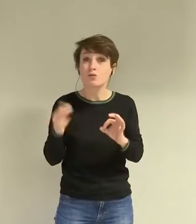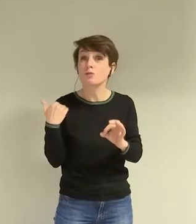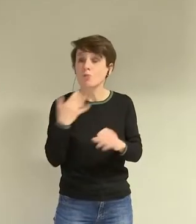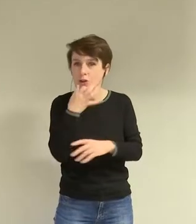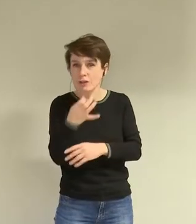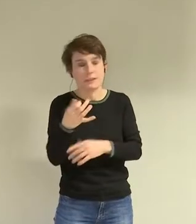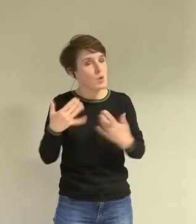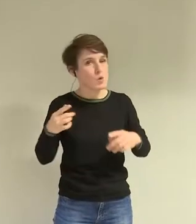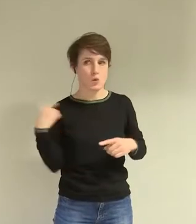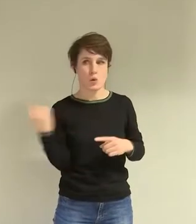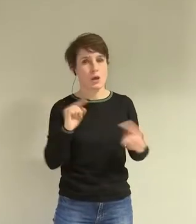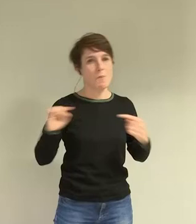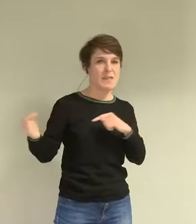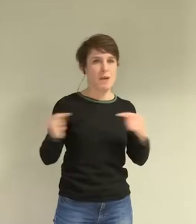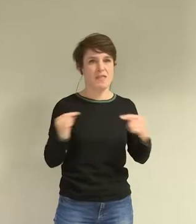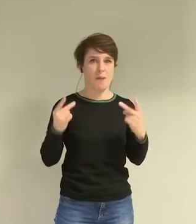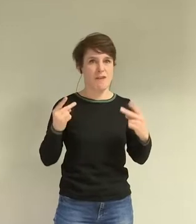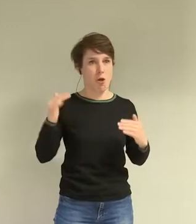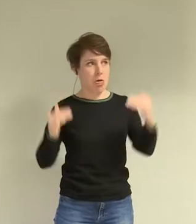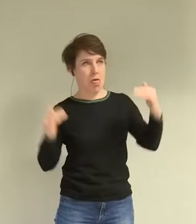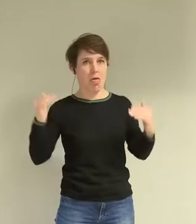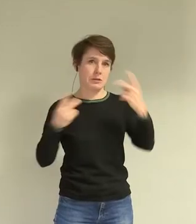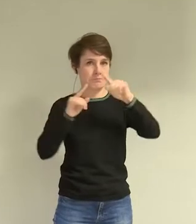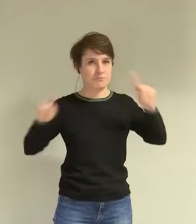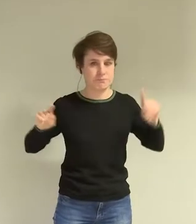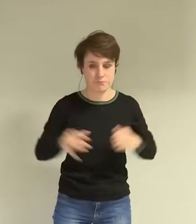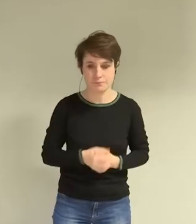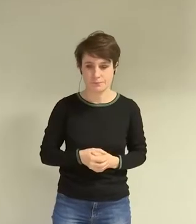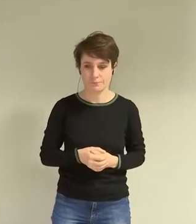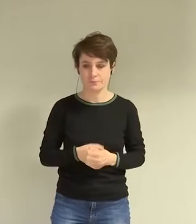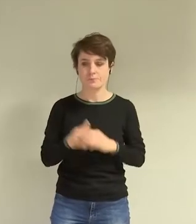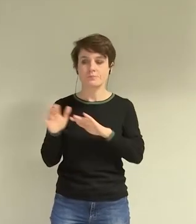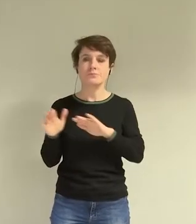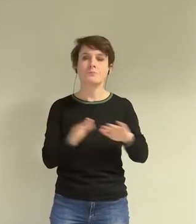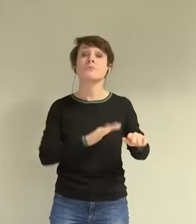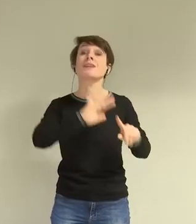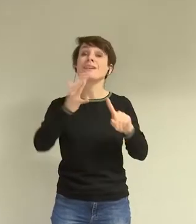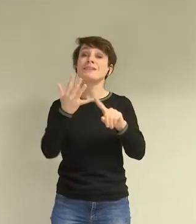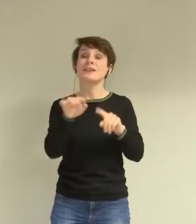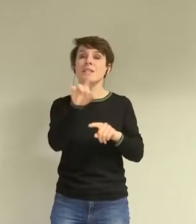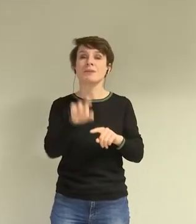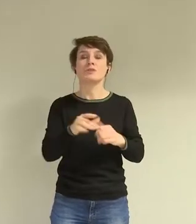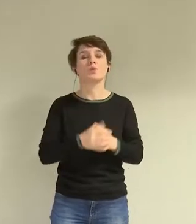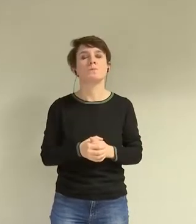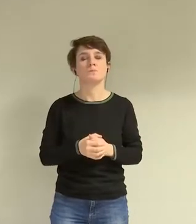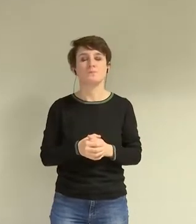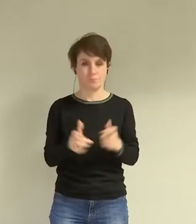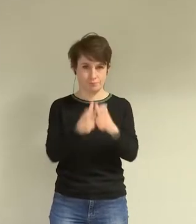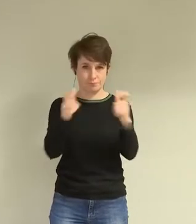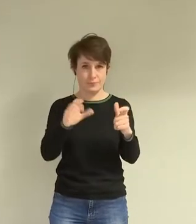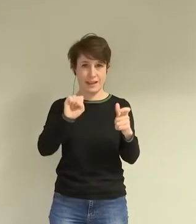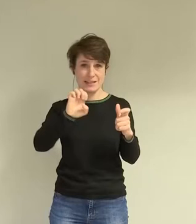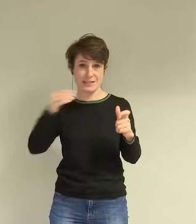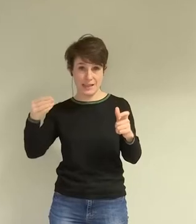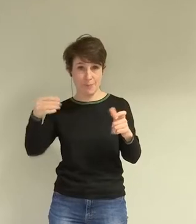sujet à débat cinquièmement dernièrement enfin dans la mesure où une sem ne peut voir son actionnariat être